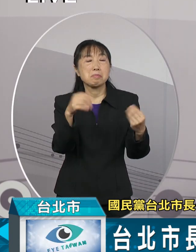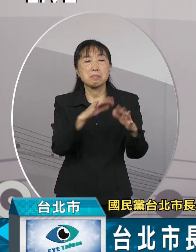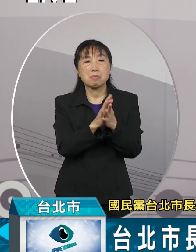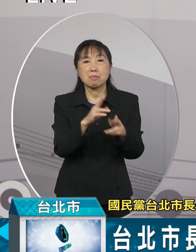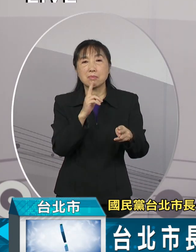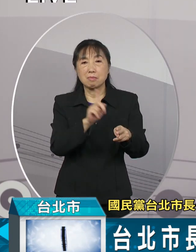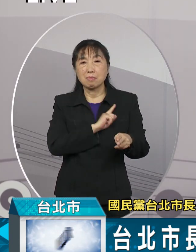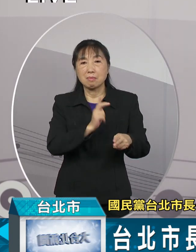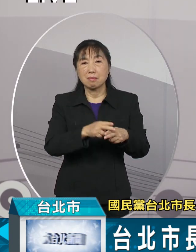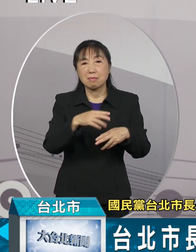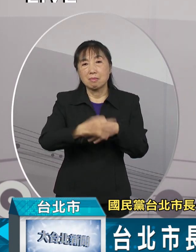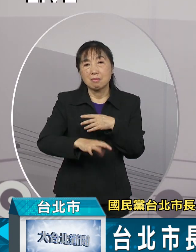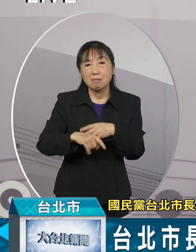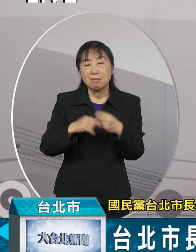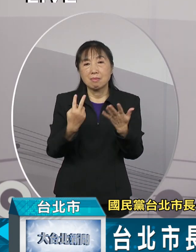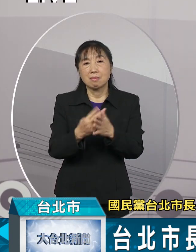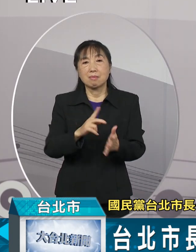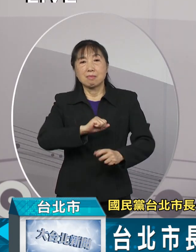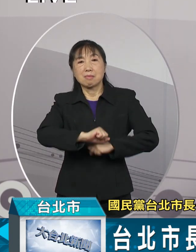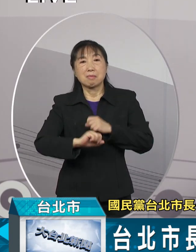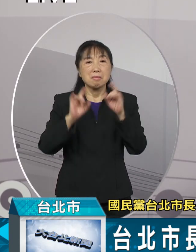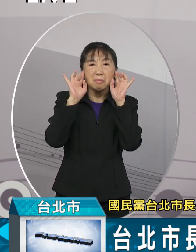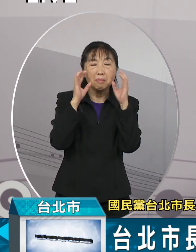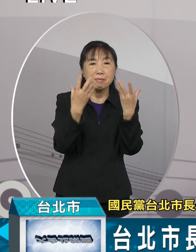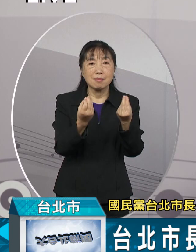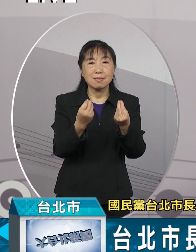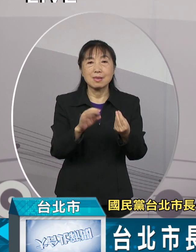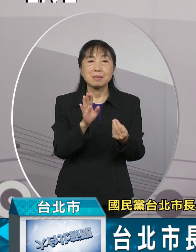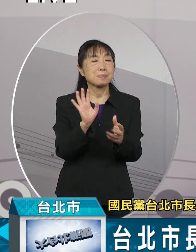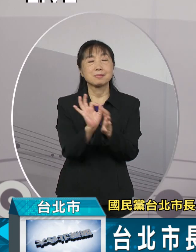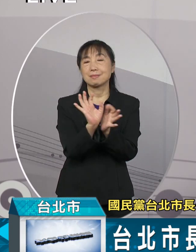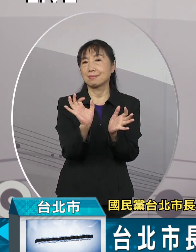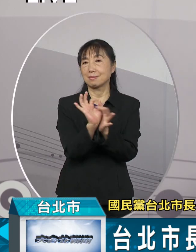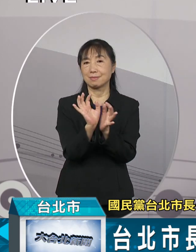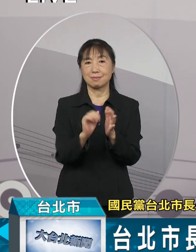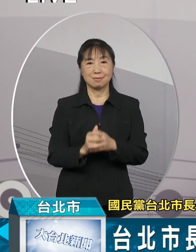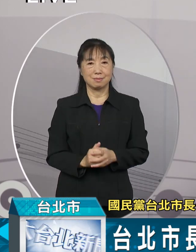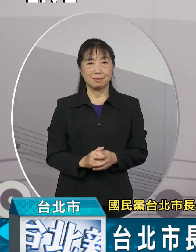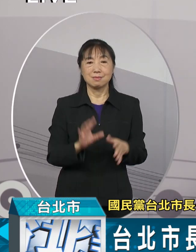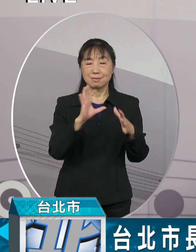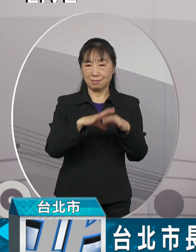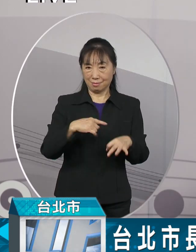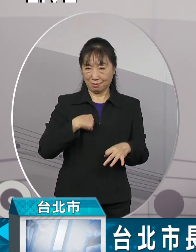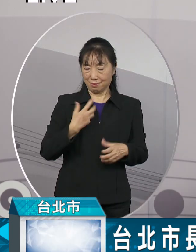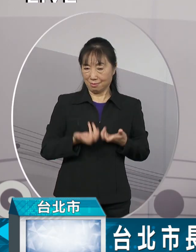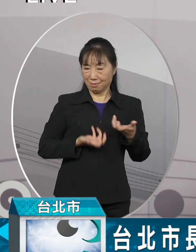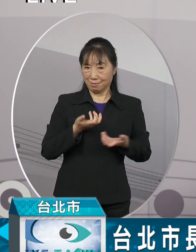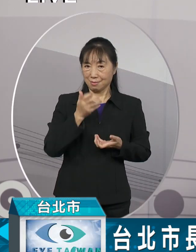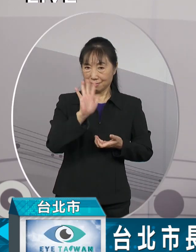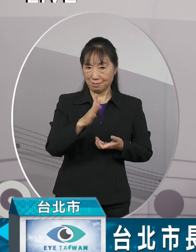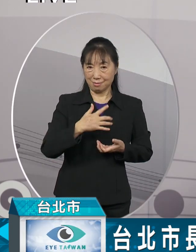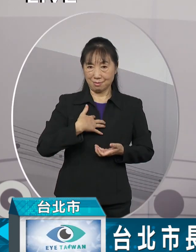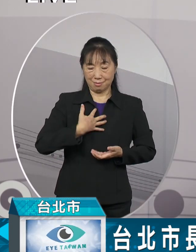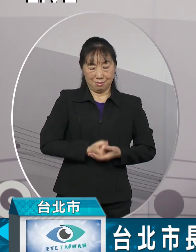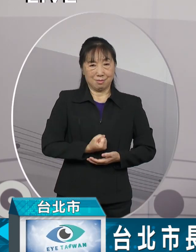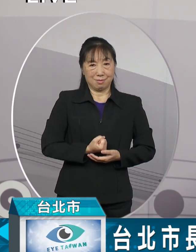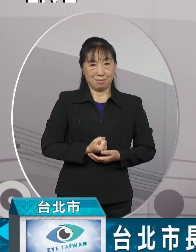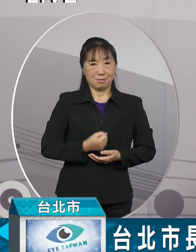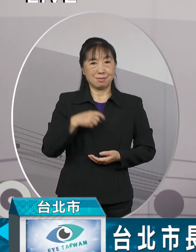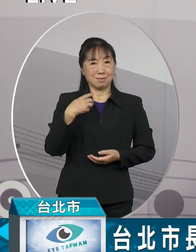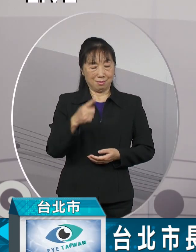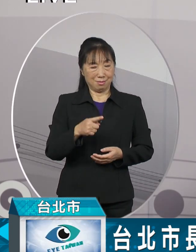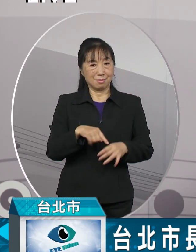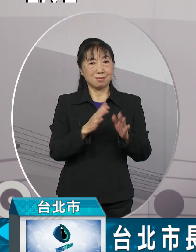更缺乏活力，但是我想没有关系，因为我有热忱，我有决心，有魄